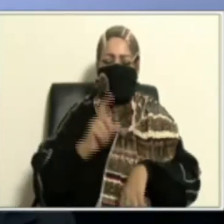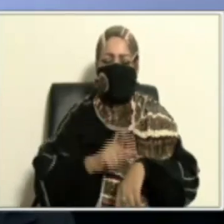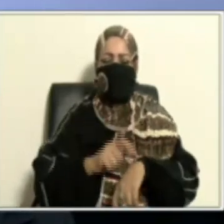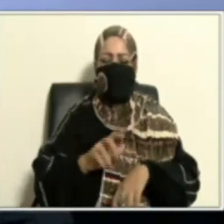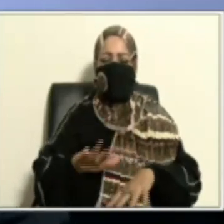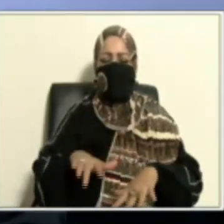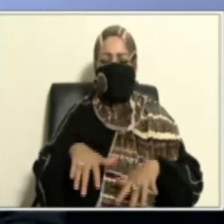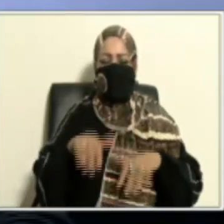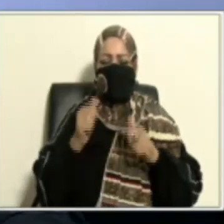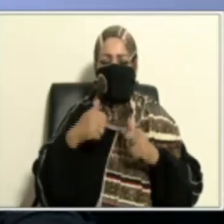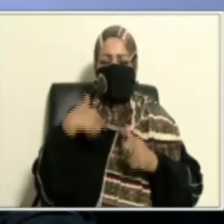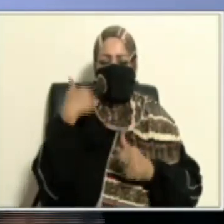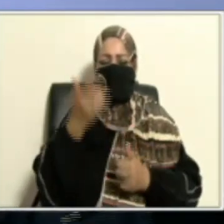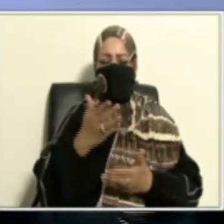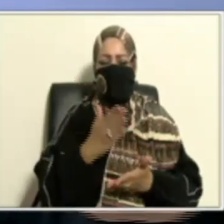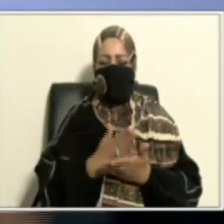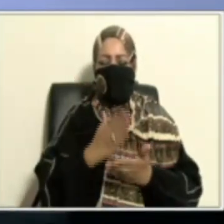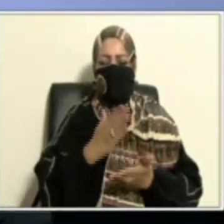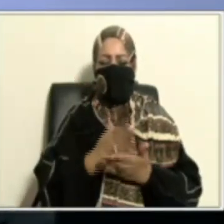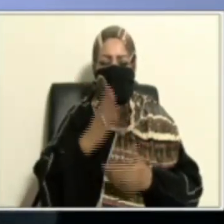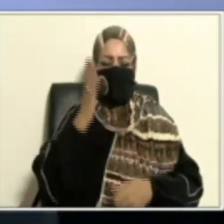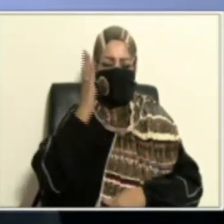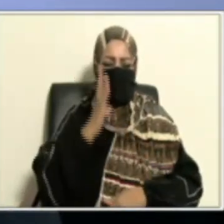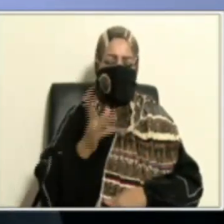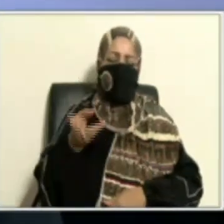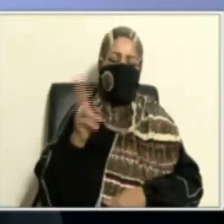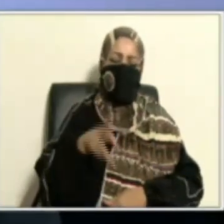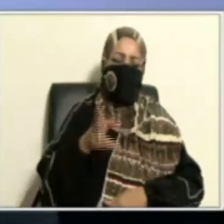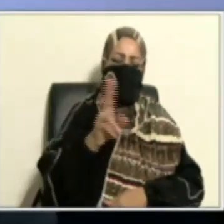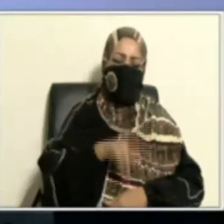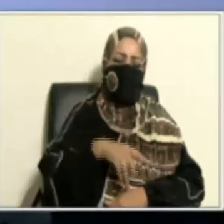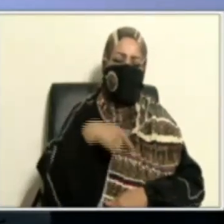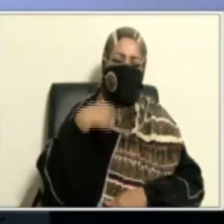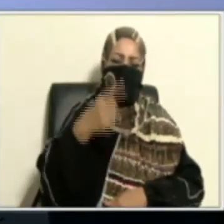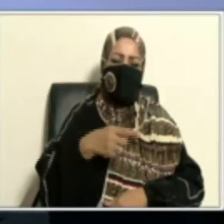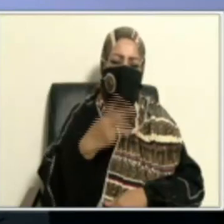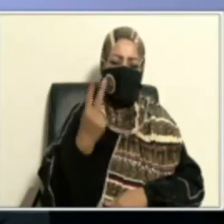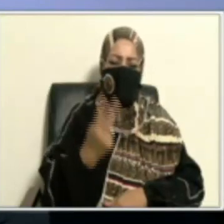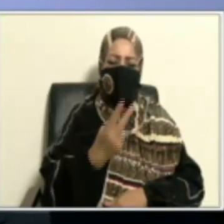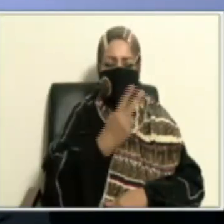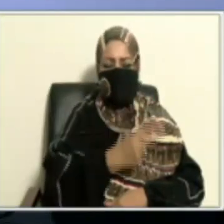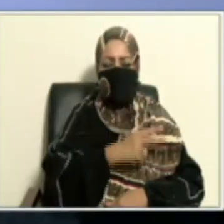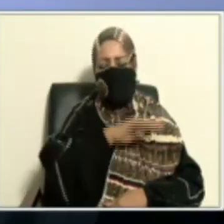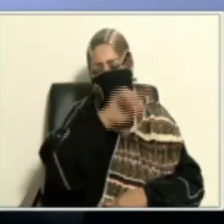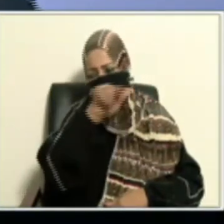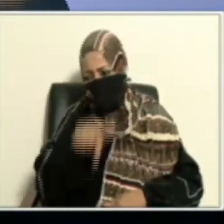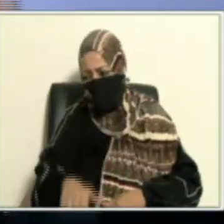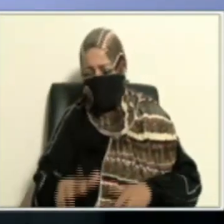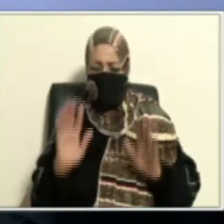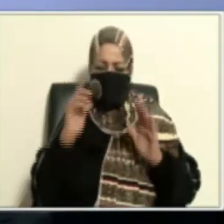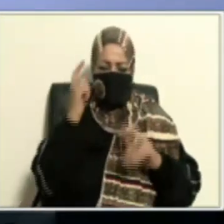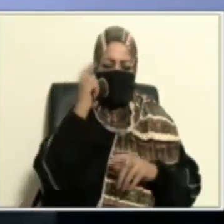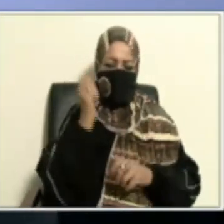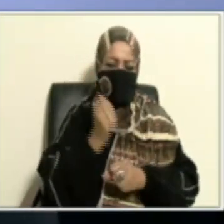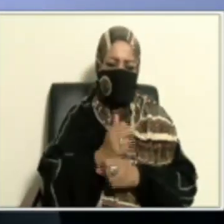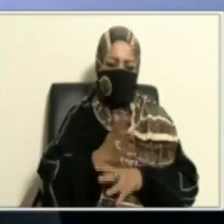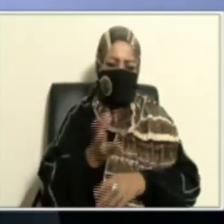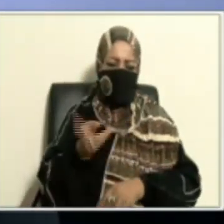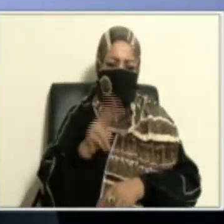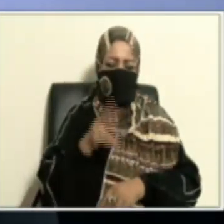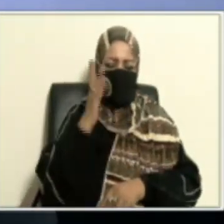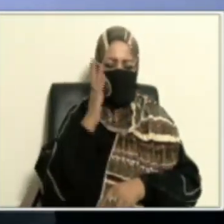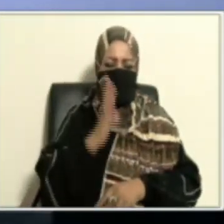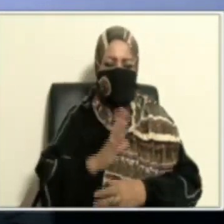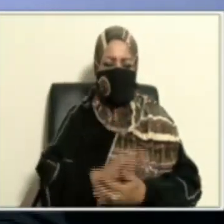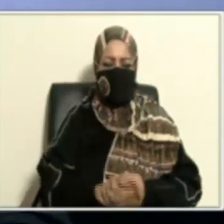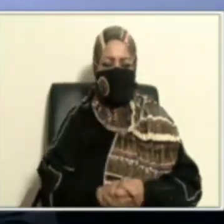واللي ما تقدرش، لكن كلما أشغلت وقتك في القضاء كان أجرك أكثر وحماية لك من